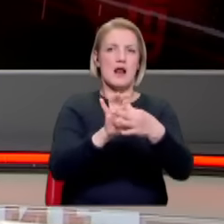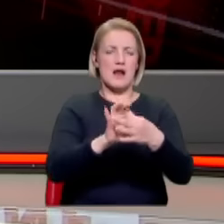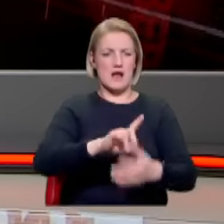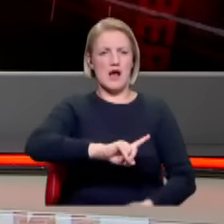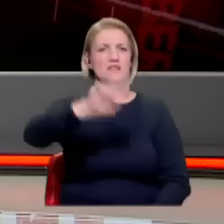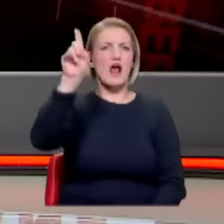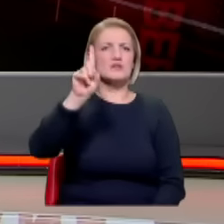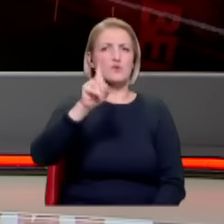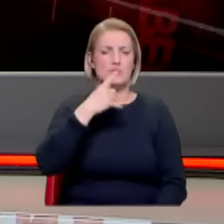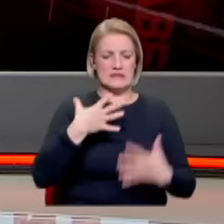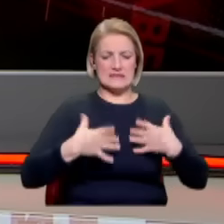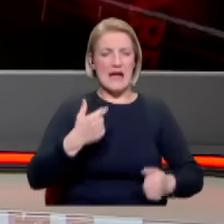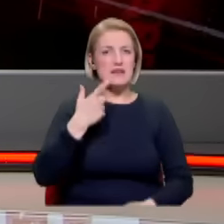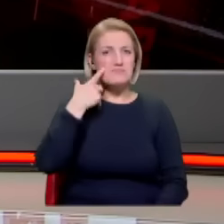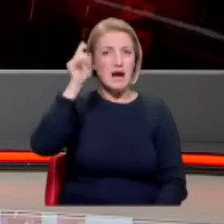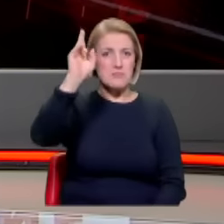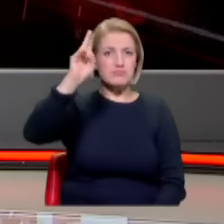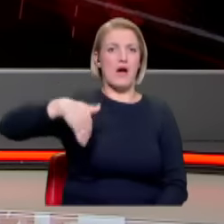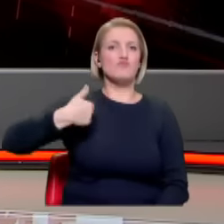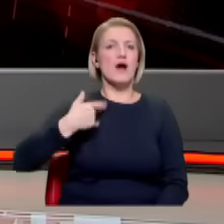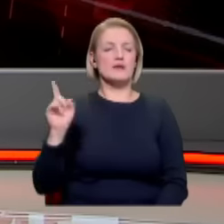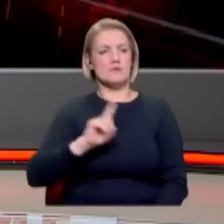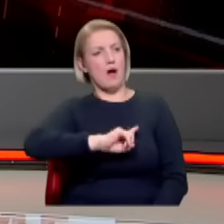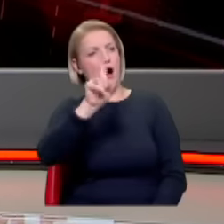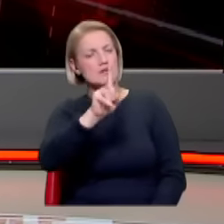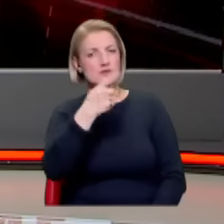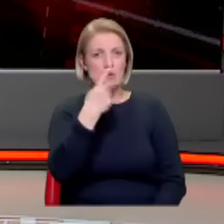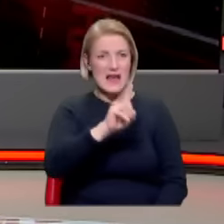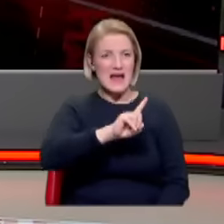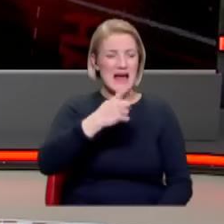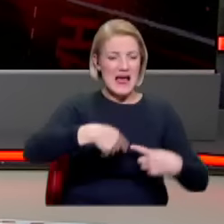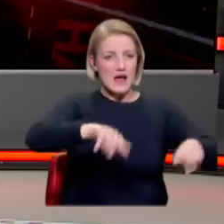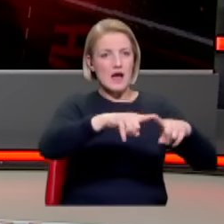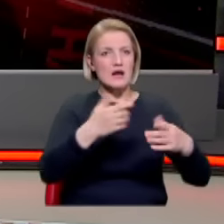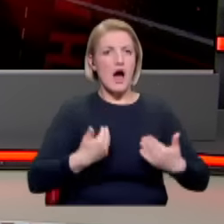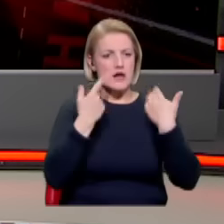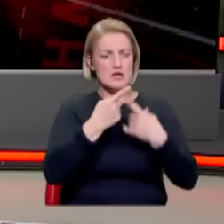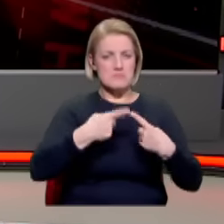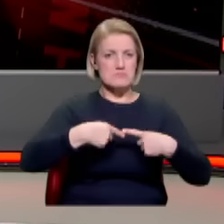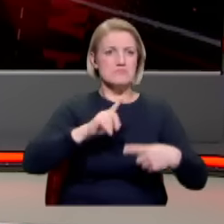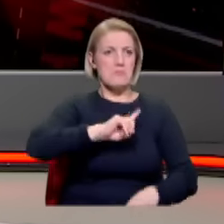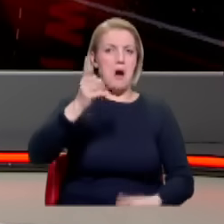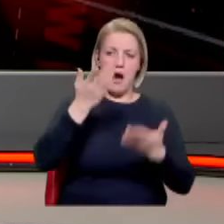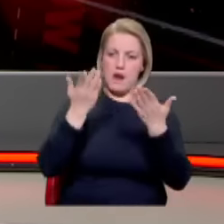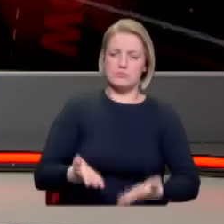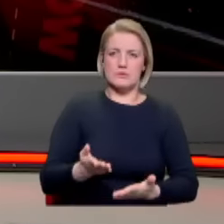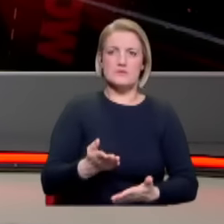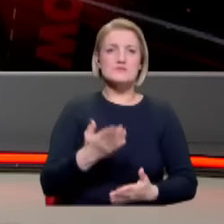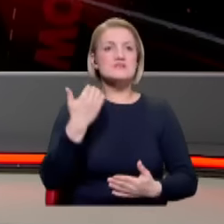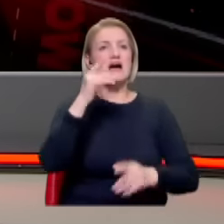İtiraz ediyor Sağlık Bakanlığı'nın avukatı. İtiraz ediyor ve itiraz kabul ediliyor. Kamu görevlilerine